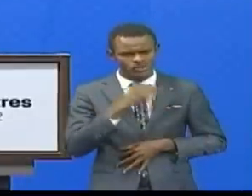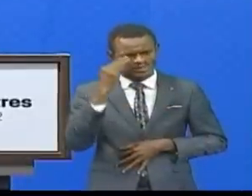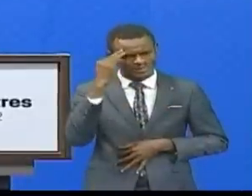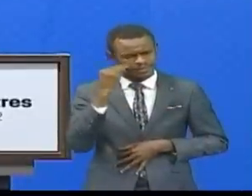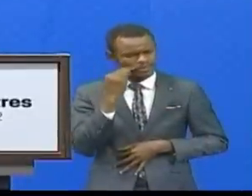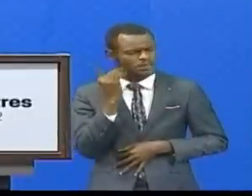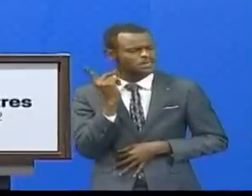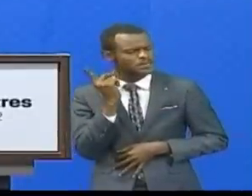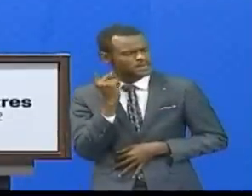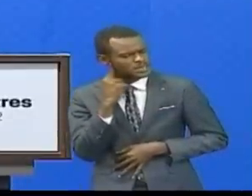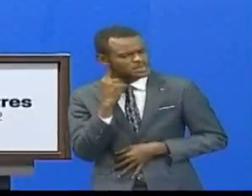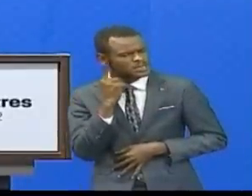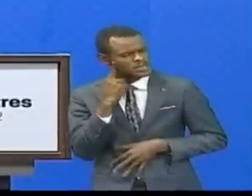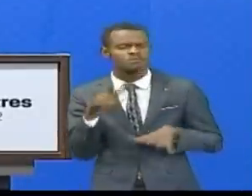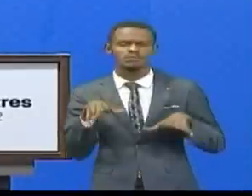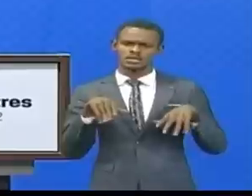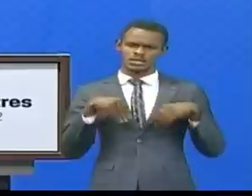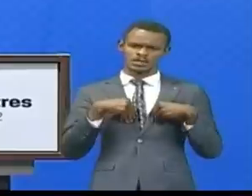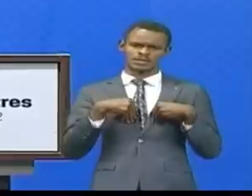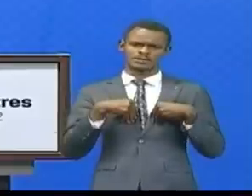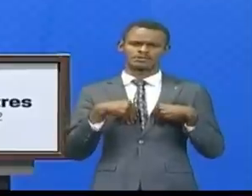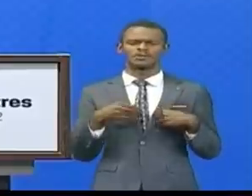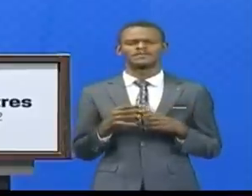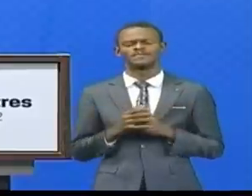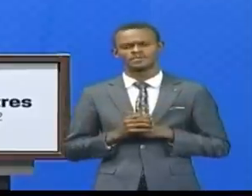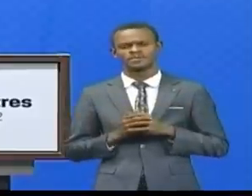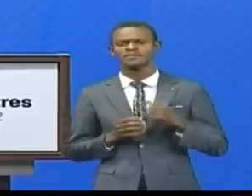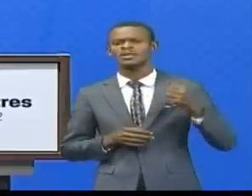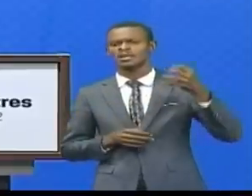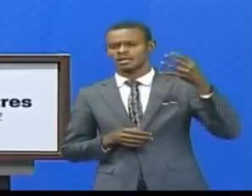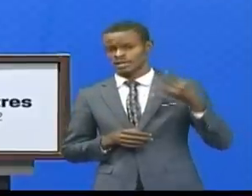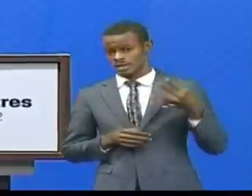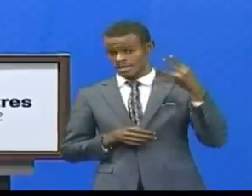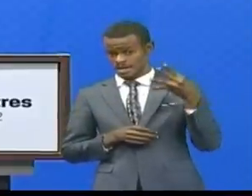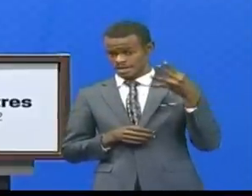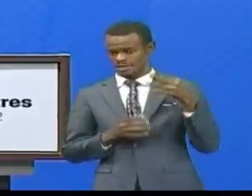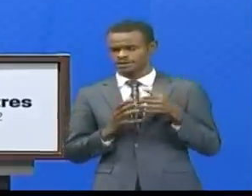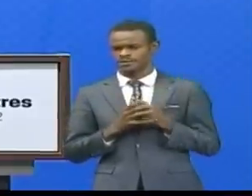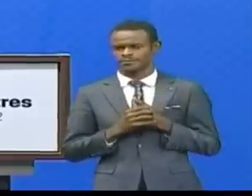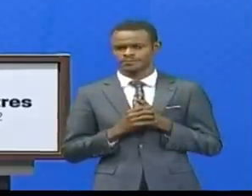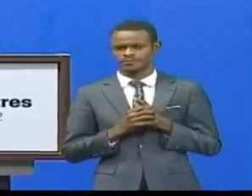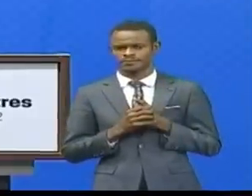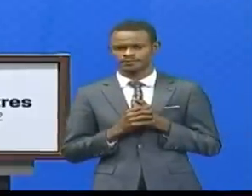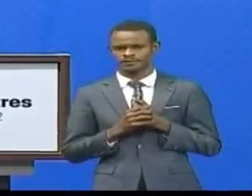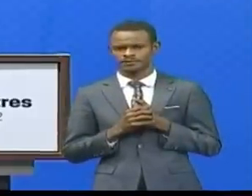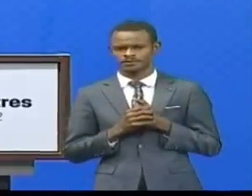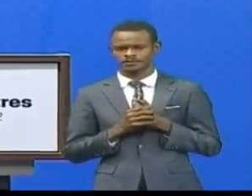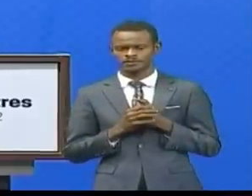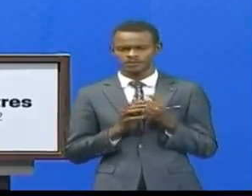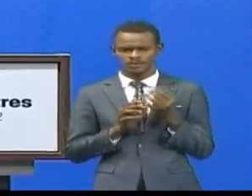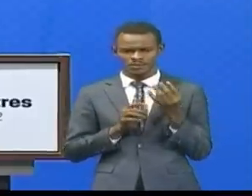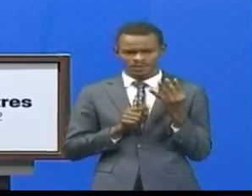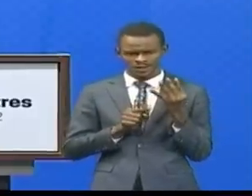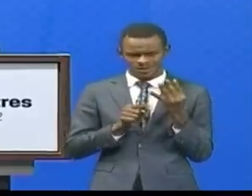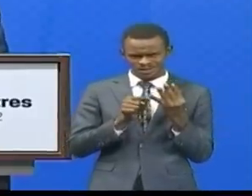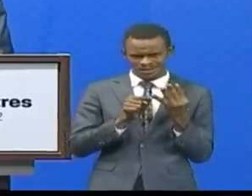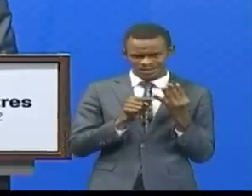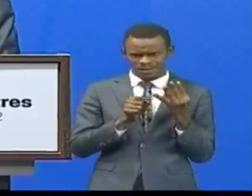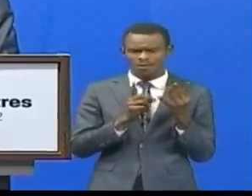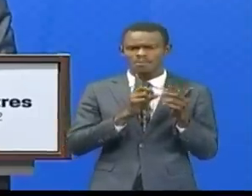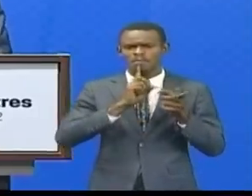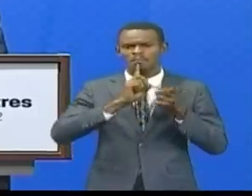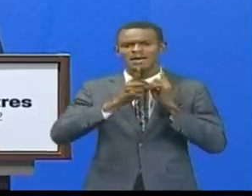d'information. 4. Rapport de mission du ministre de l'Environnement.